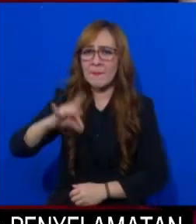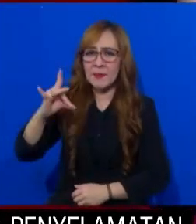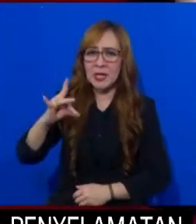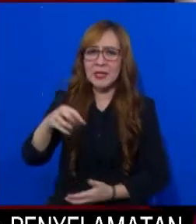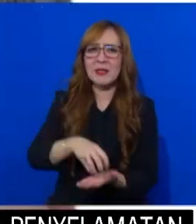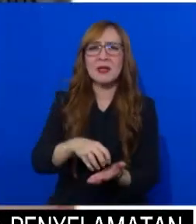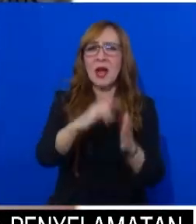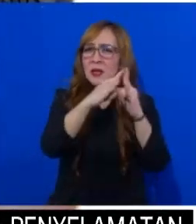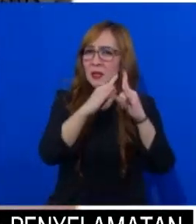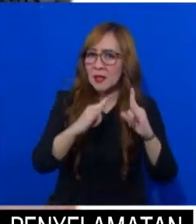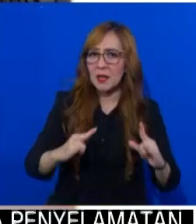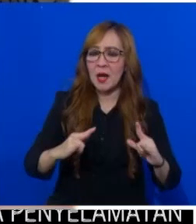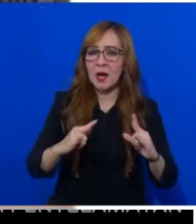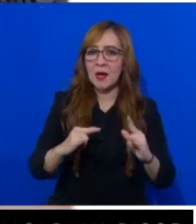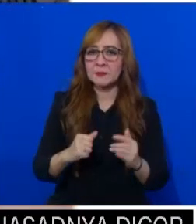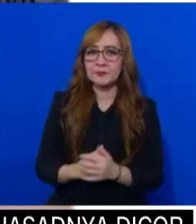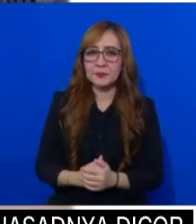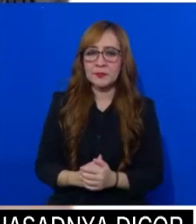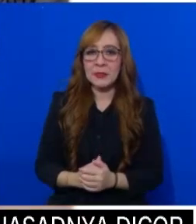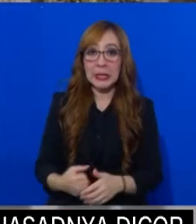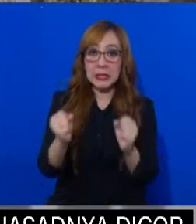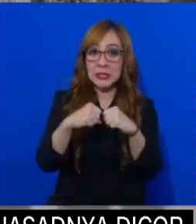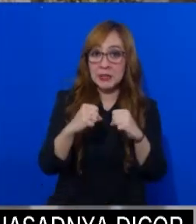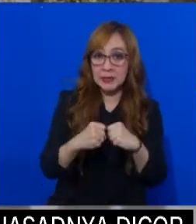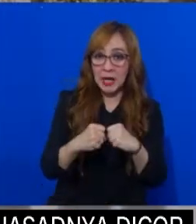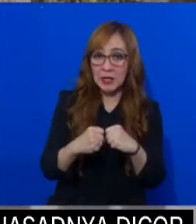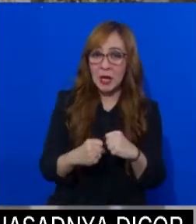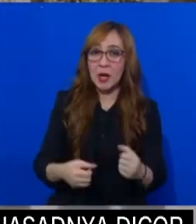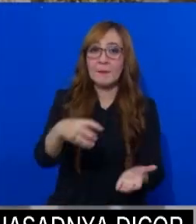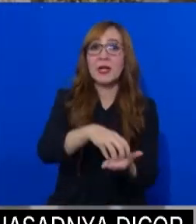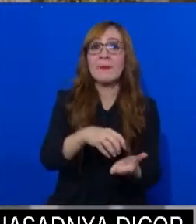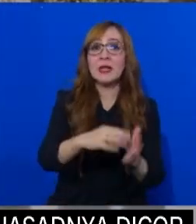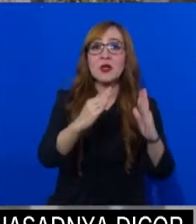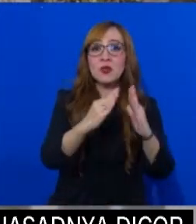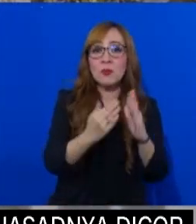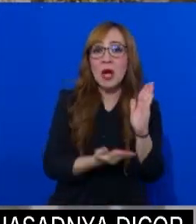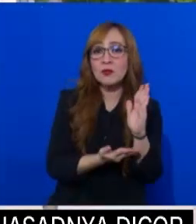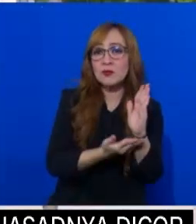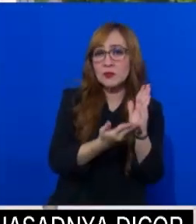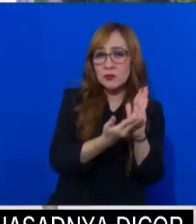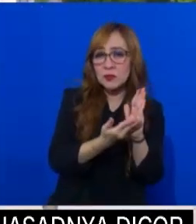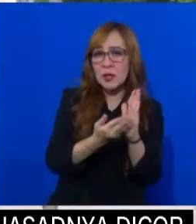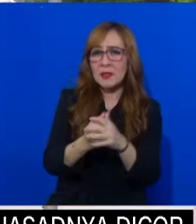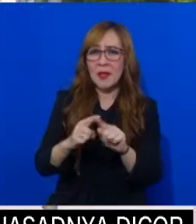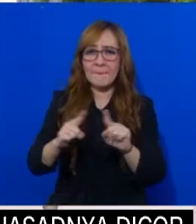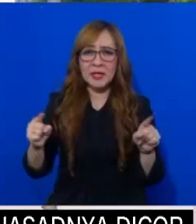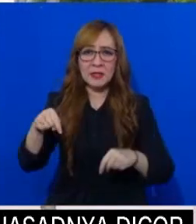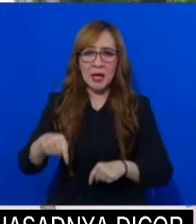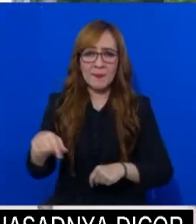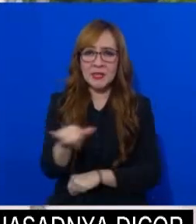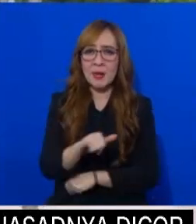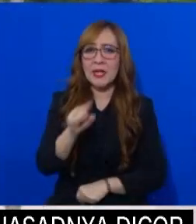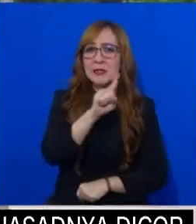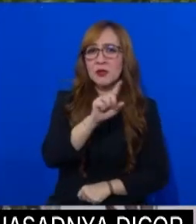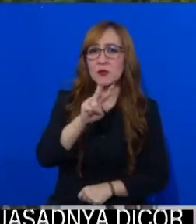tenda. Dia dijanjikan akan menempati rumah susun Bayam. Namun hingga kini, ia bersama